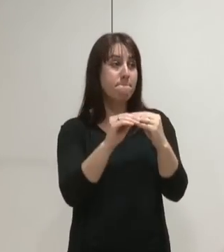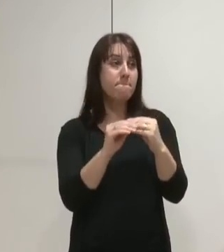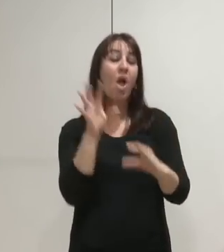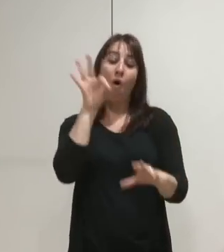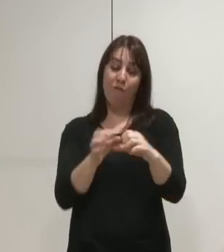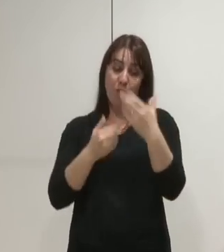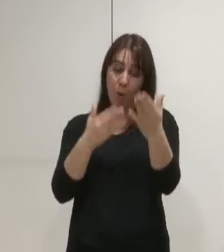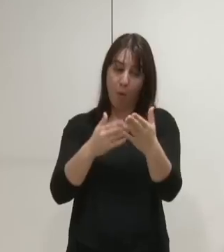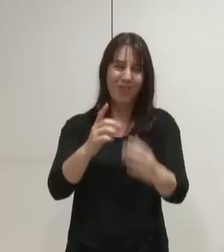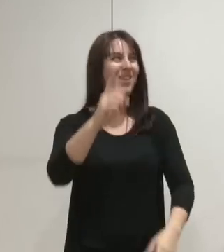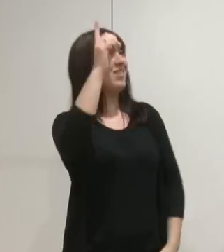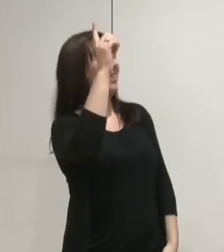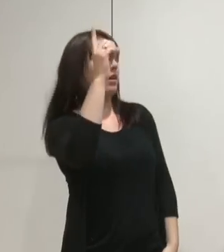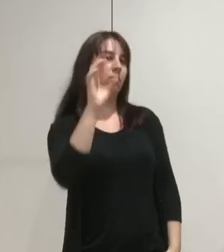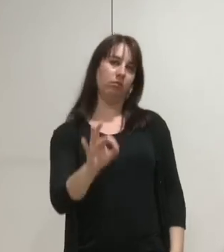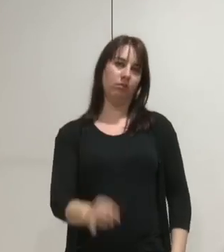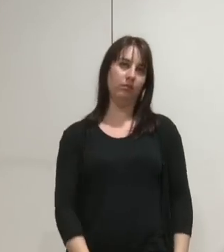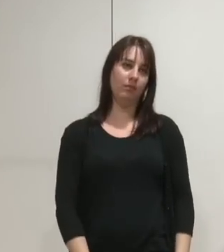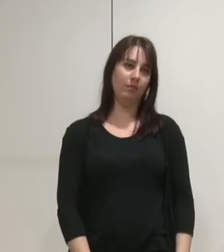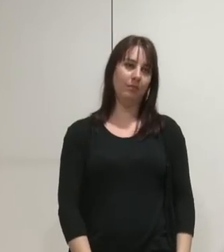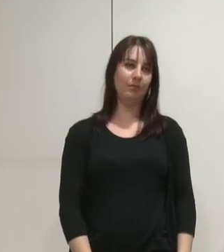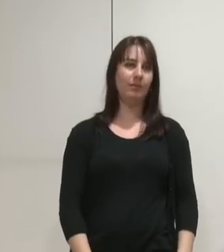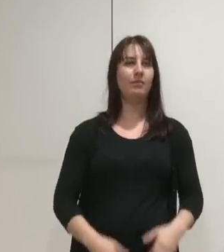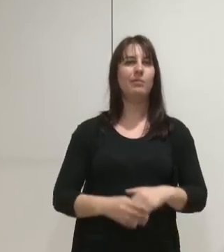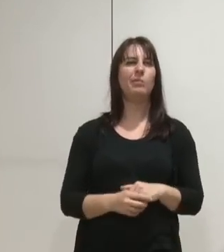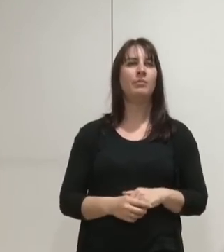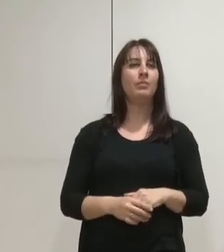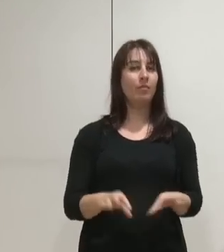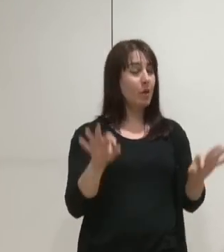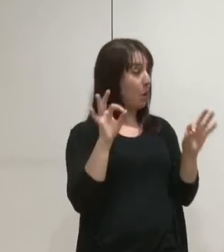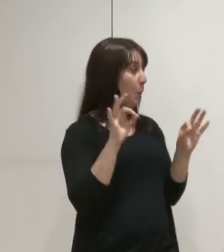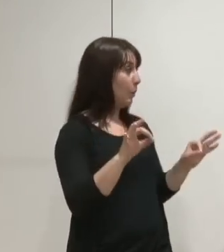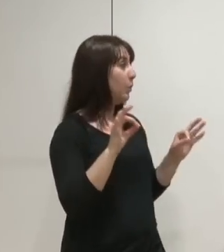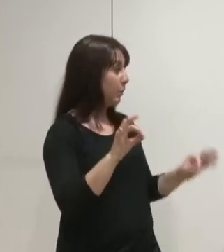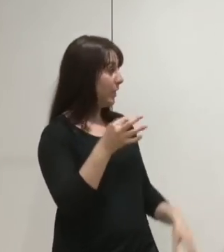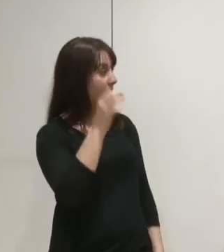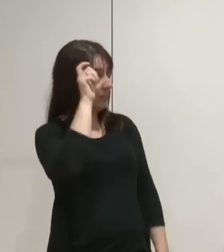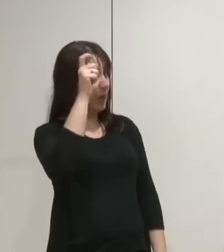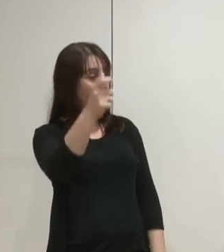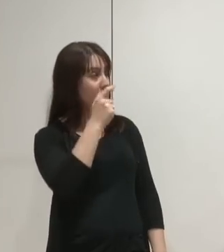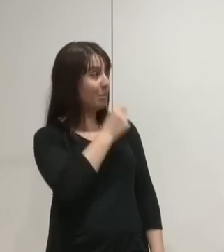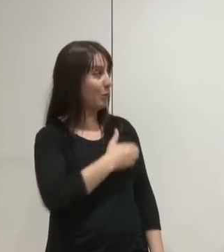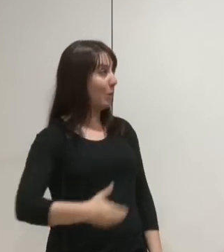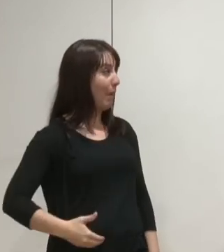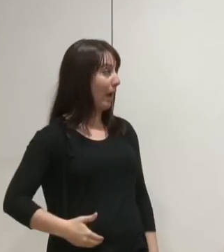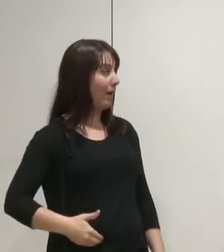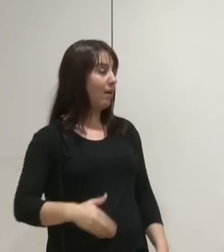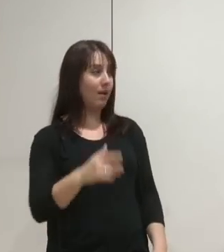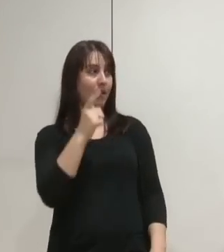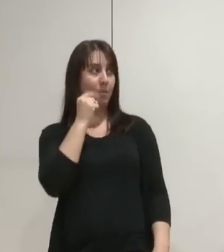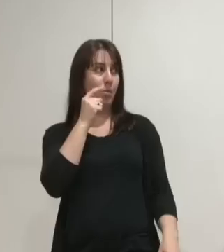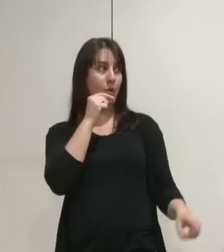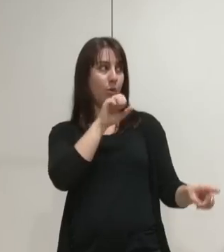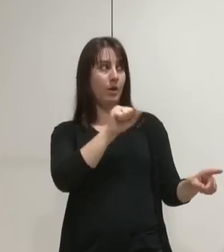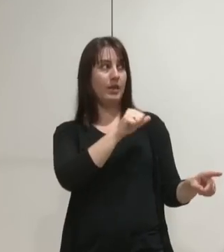lever la main monsieur c'est tout à fait c'est logique Monsieur le Maire également monsieur sa qui m'a